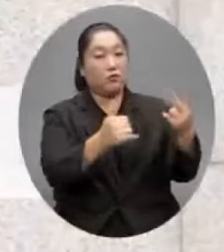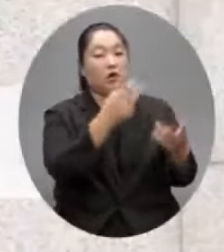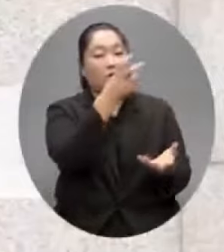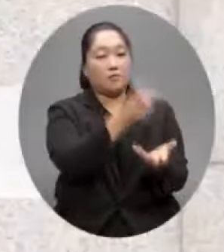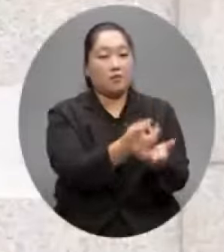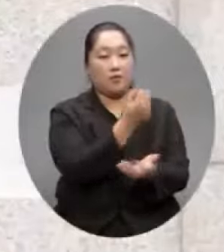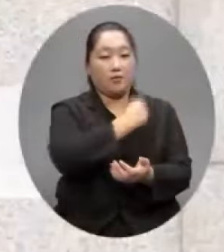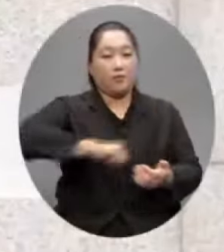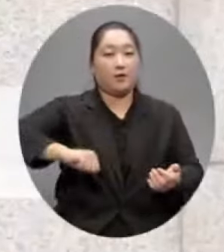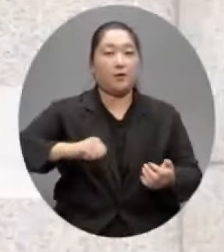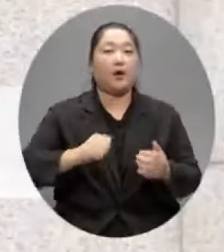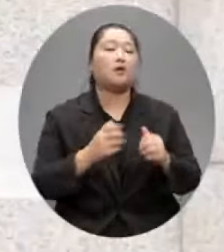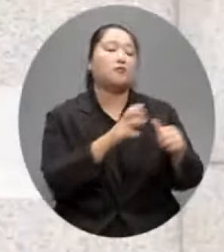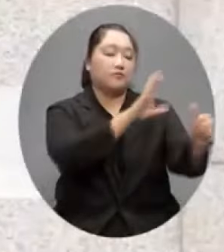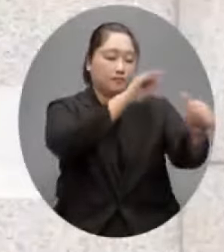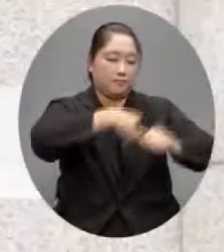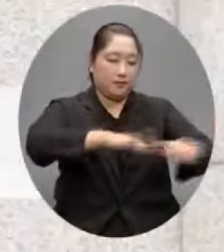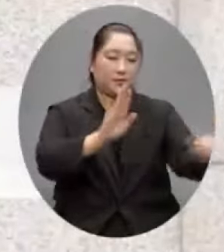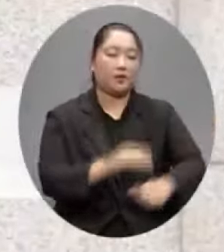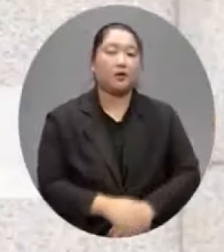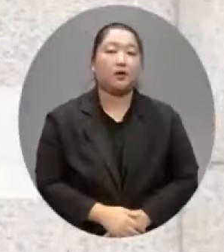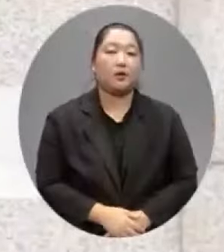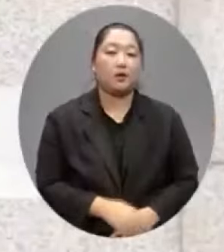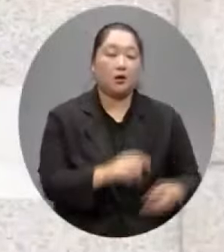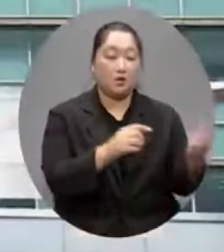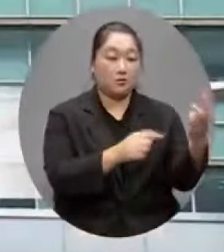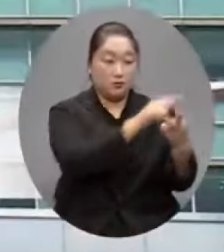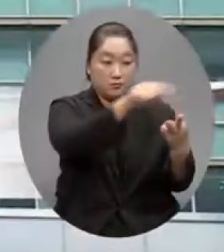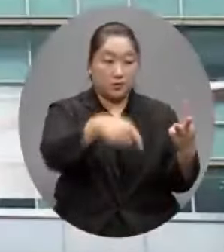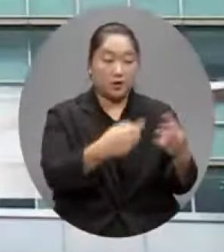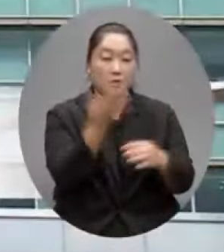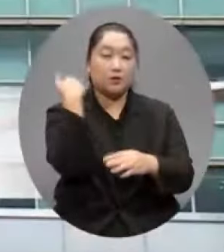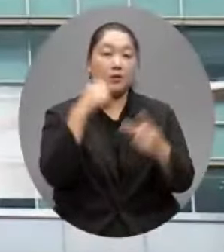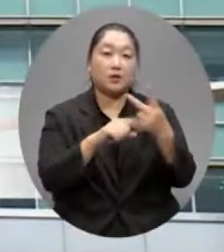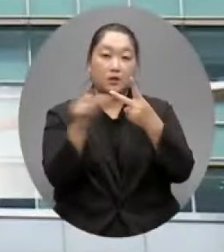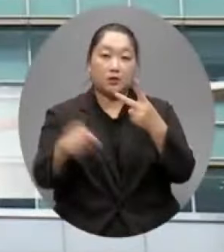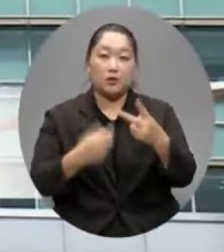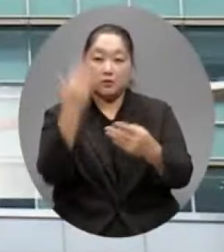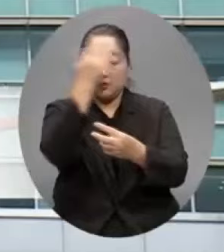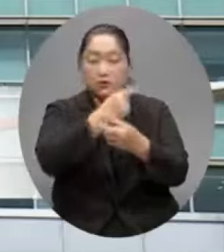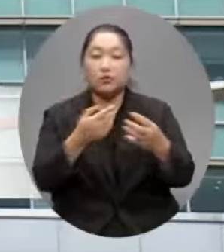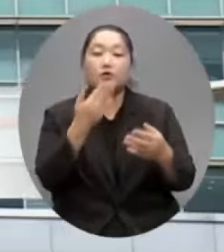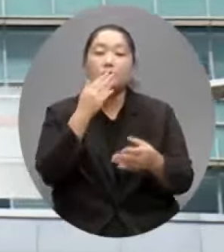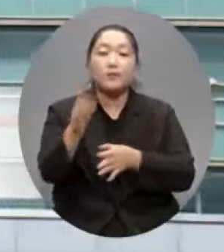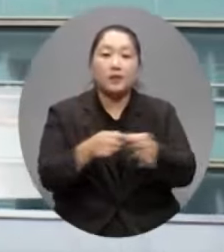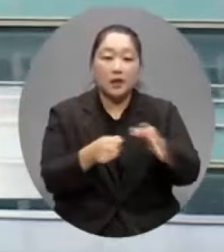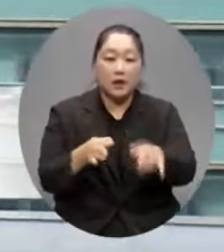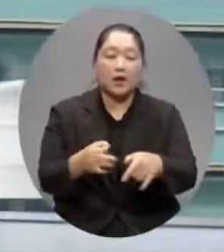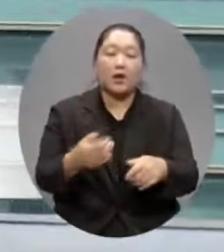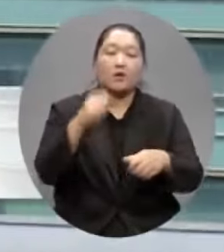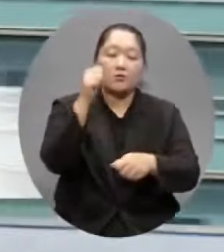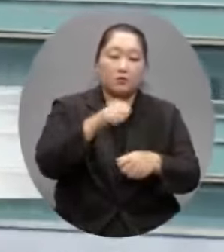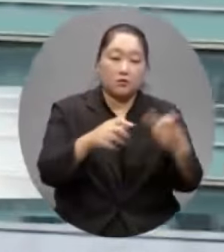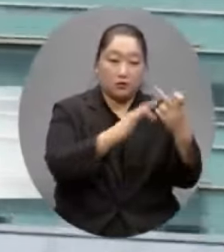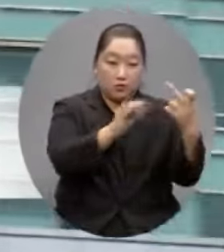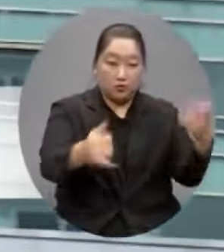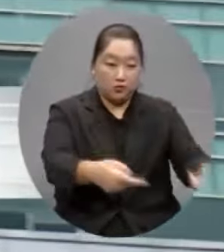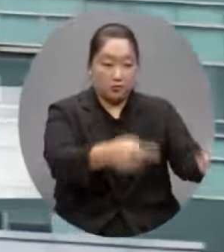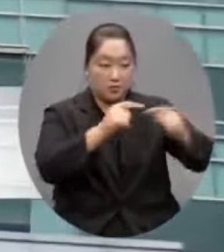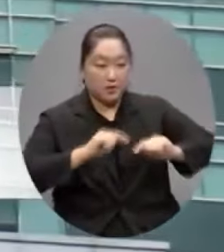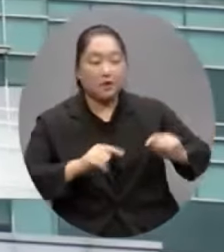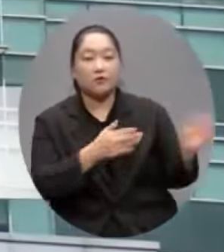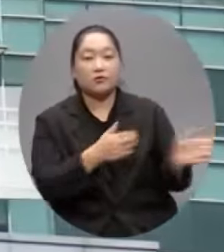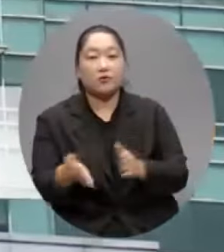혐의로 불구속 송치했습니다. 이들은 지난 2월 청주의 한 음식점에서 선거운동원 12명이 참석한 자리를